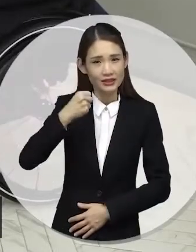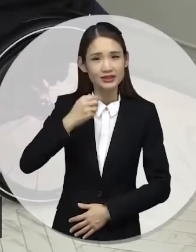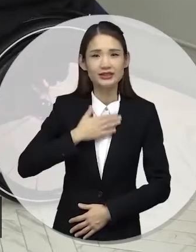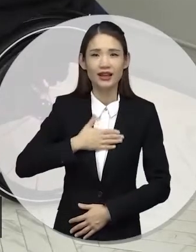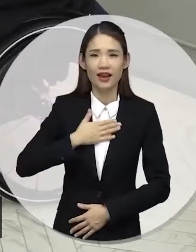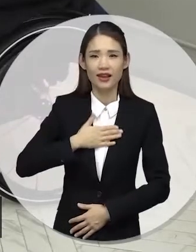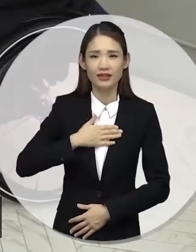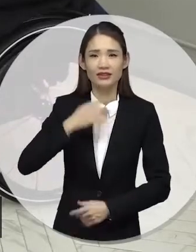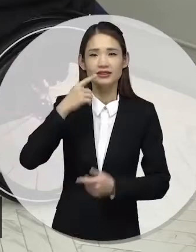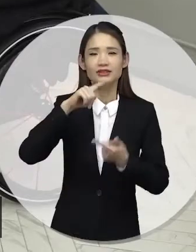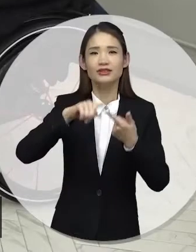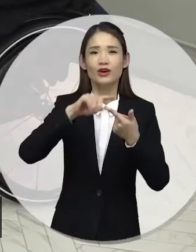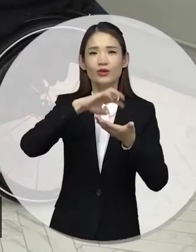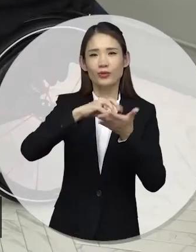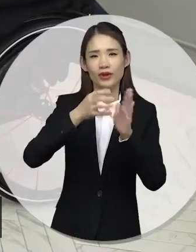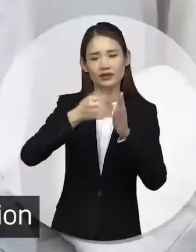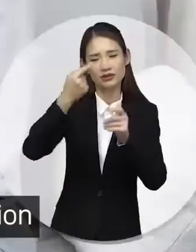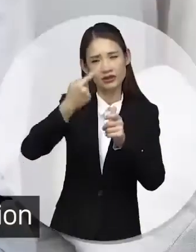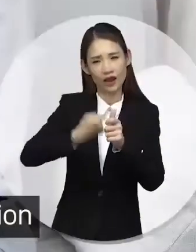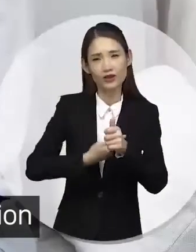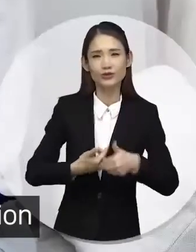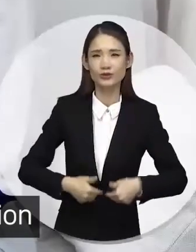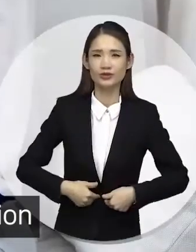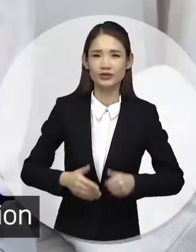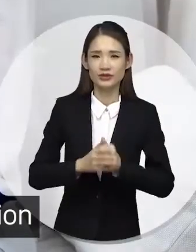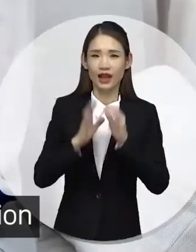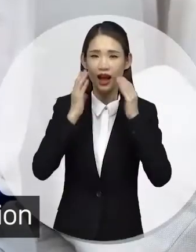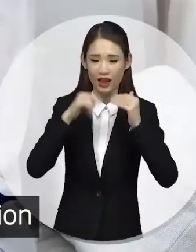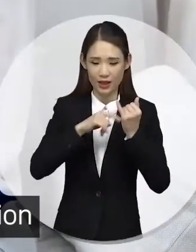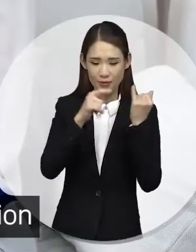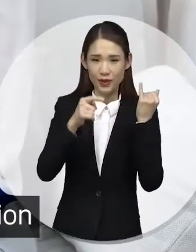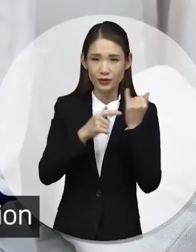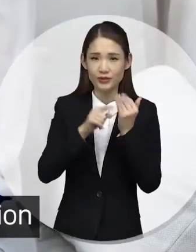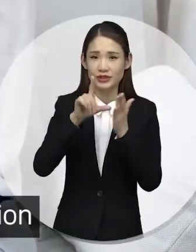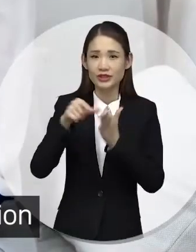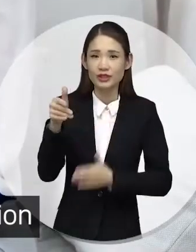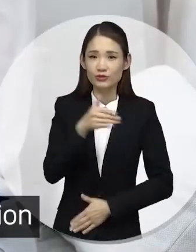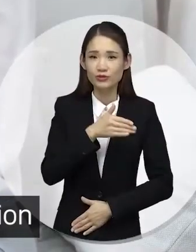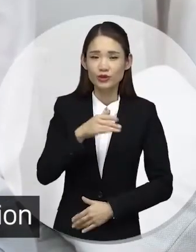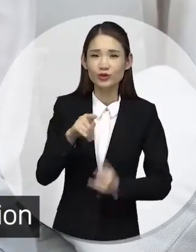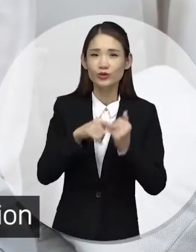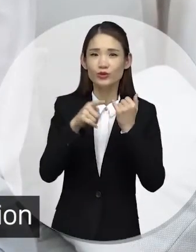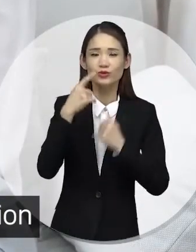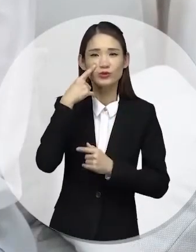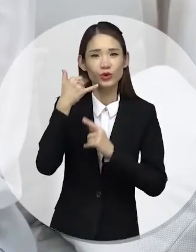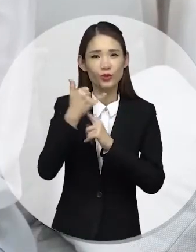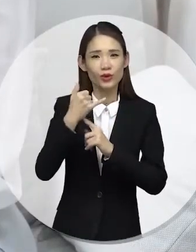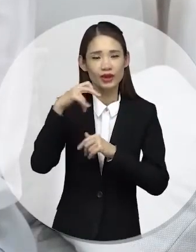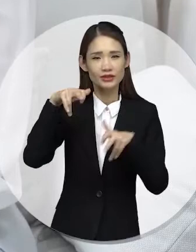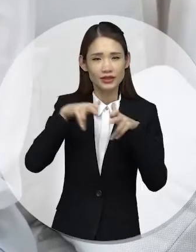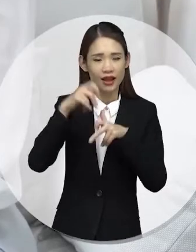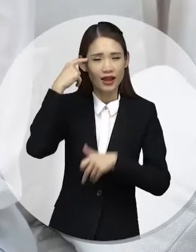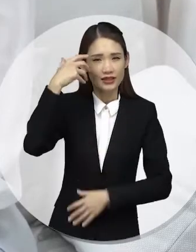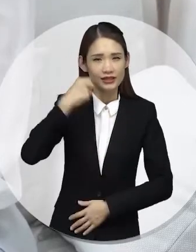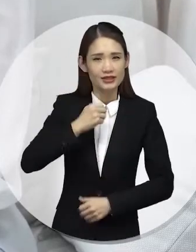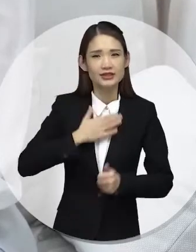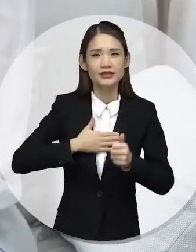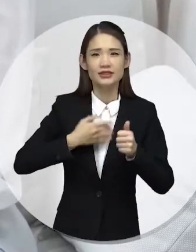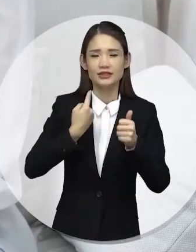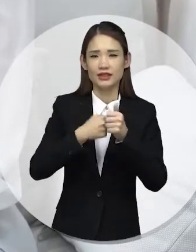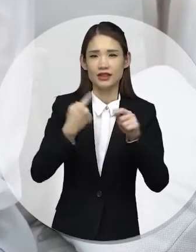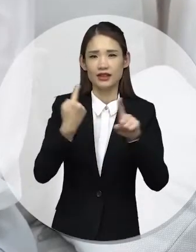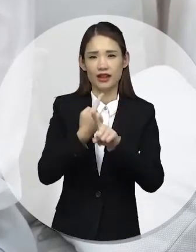그만큼 자연스러운 것이 되어야 된다고 생각합니다. 그래서 아이가 뱃속에 있을 때부터 부모의 장애인식 개선 교육이